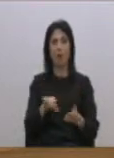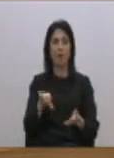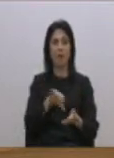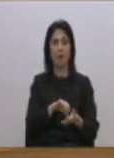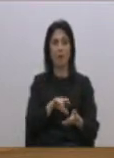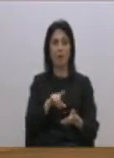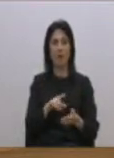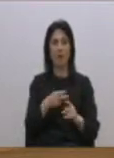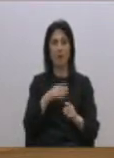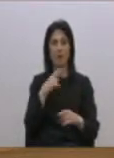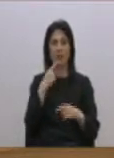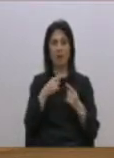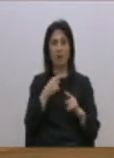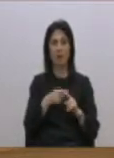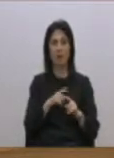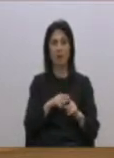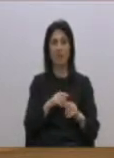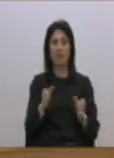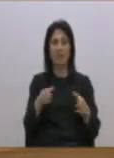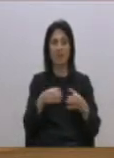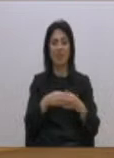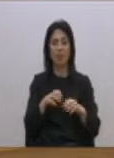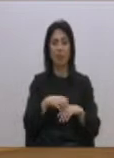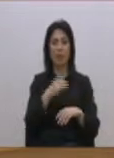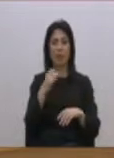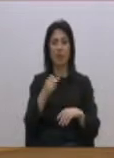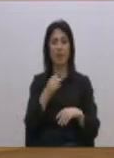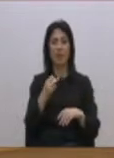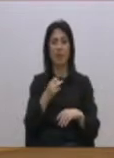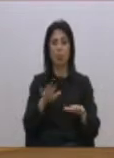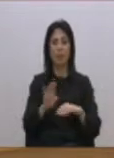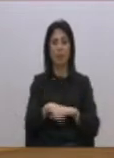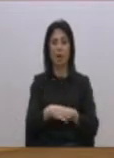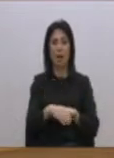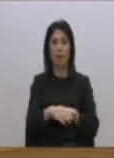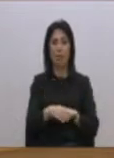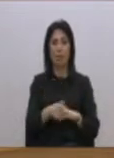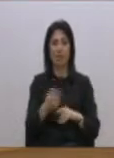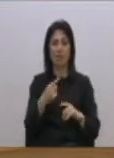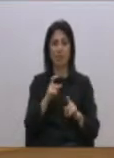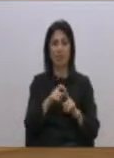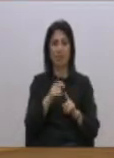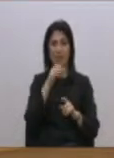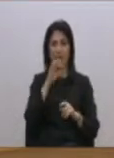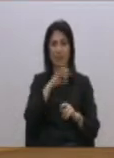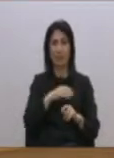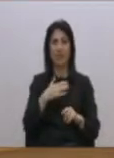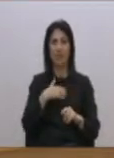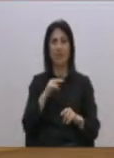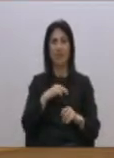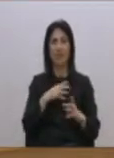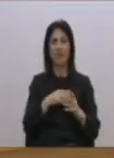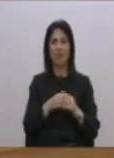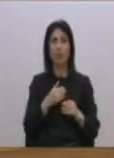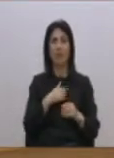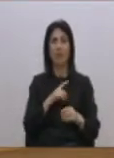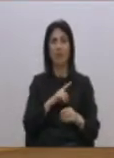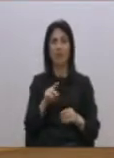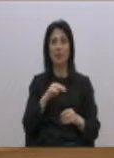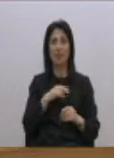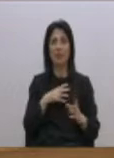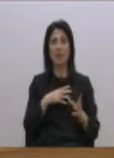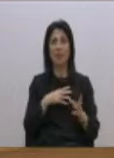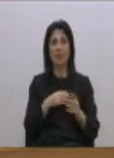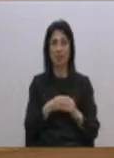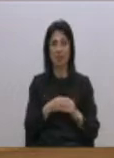და იმაზე საუბრობდა რომ ეს ვიწრო პარტიული ინტერესებით უსწრებს კონსტიტუციას არ გამოვიყენებთ ჩვენ თანამშრომლობა გვინდა მაგრამ